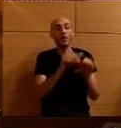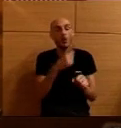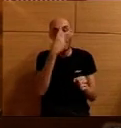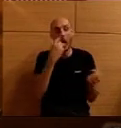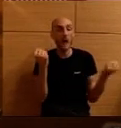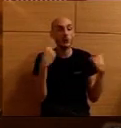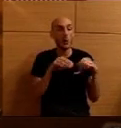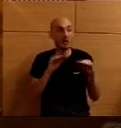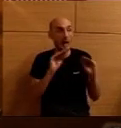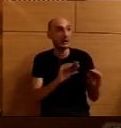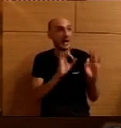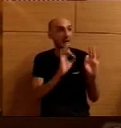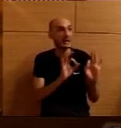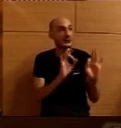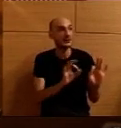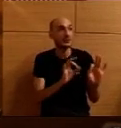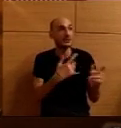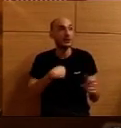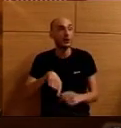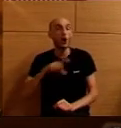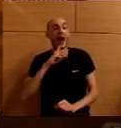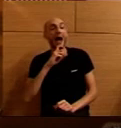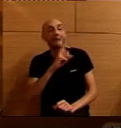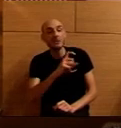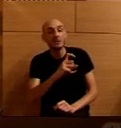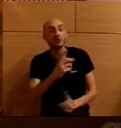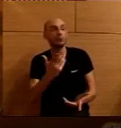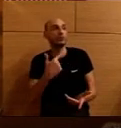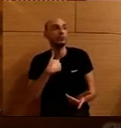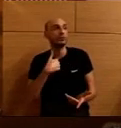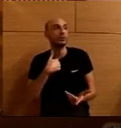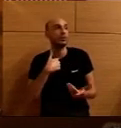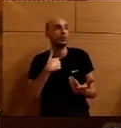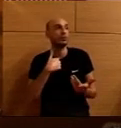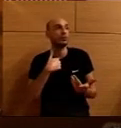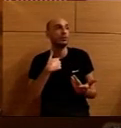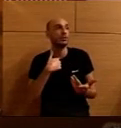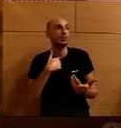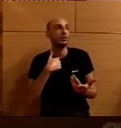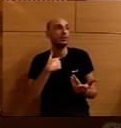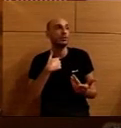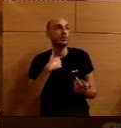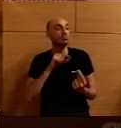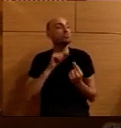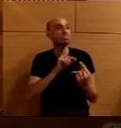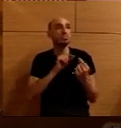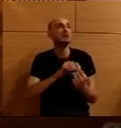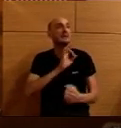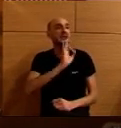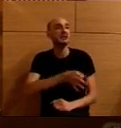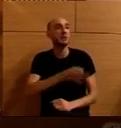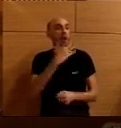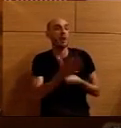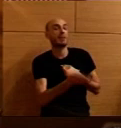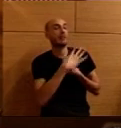d'actuar, li advertís, no, li anuncie que sempre me va encontrar perquè és difícil a mi callar-me,